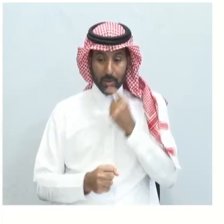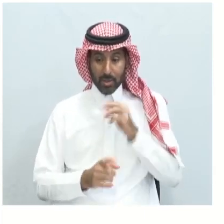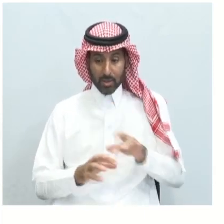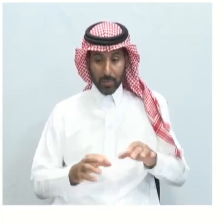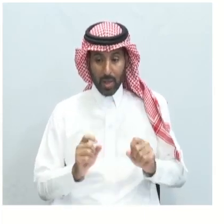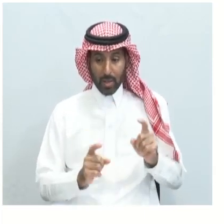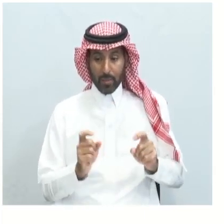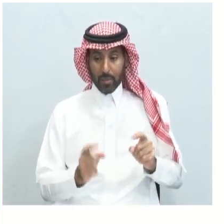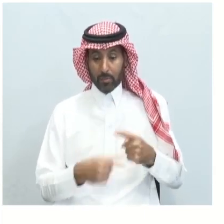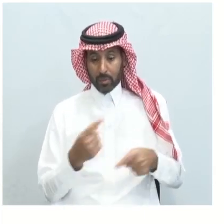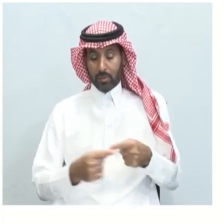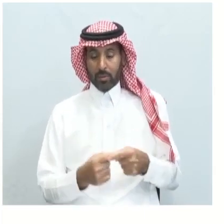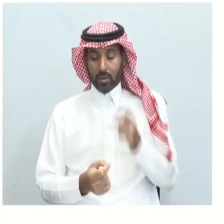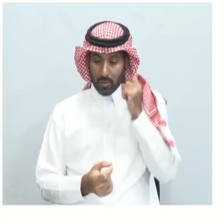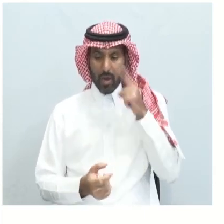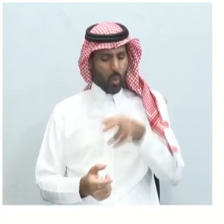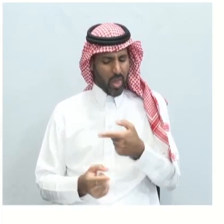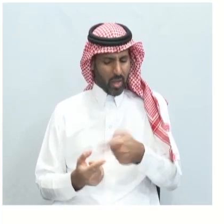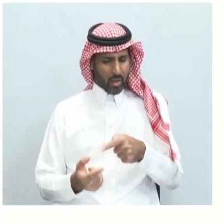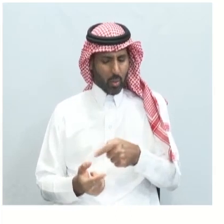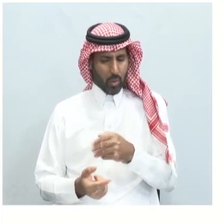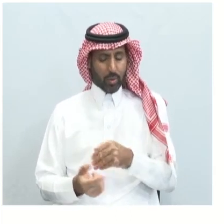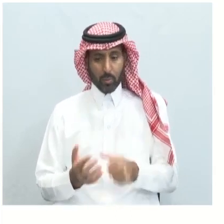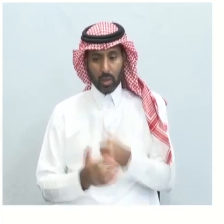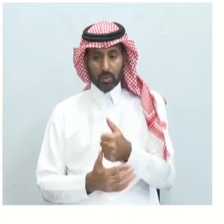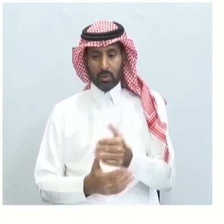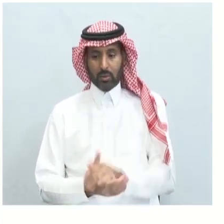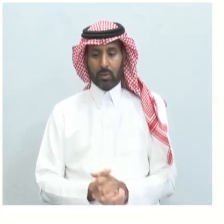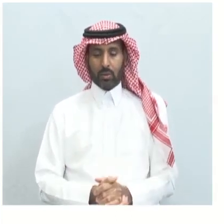منتظمه لتحديد ثغرات الامن السبراني